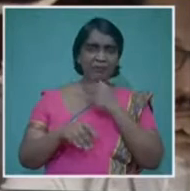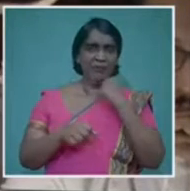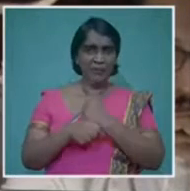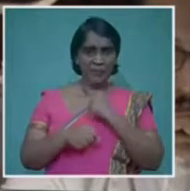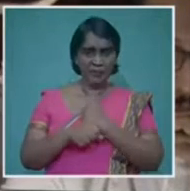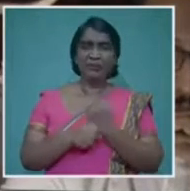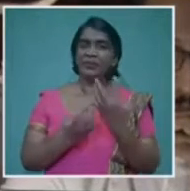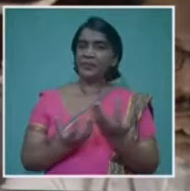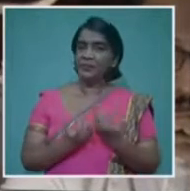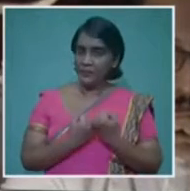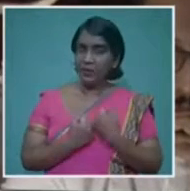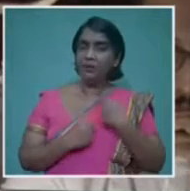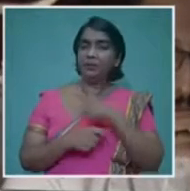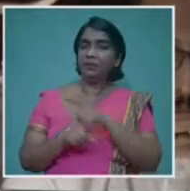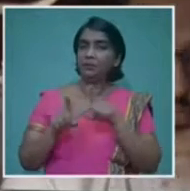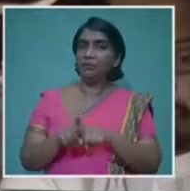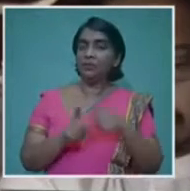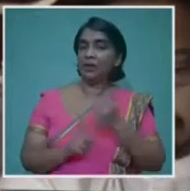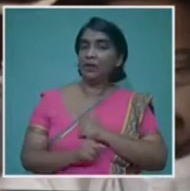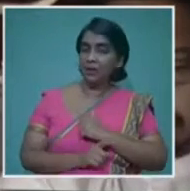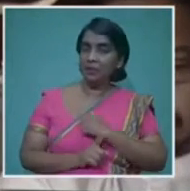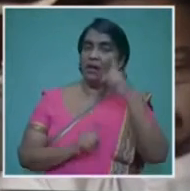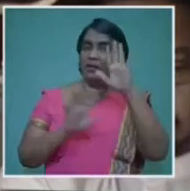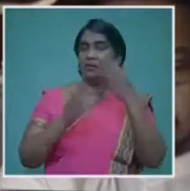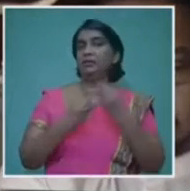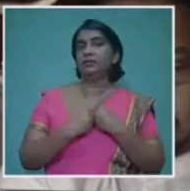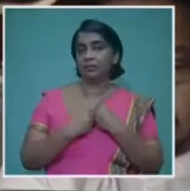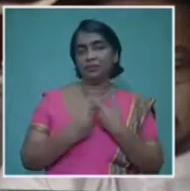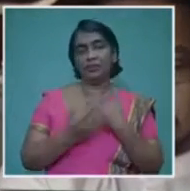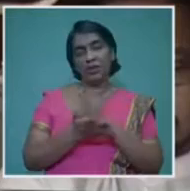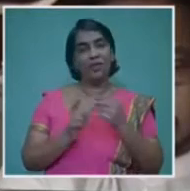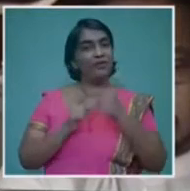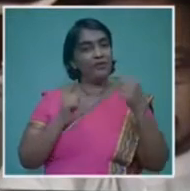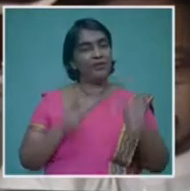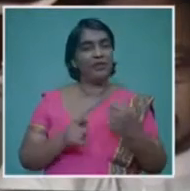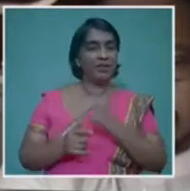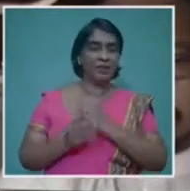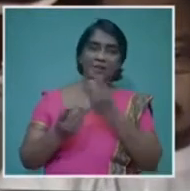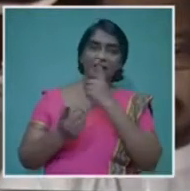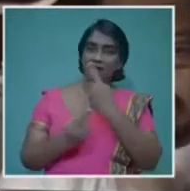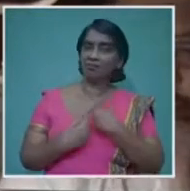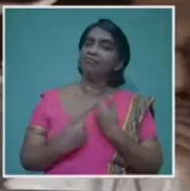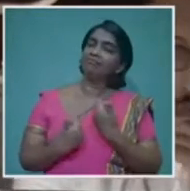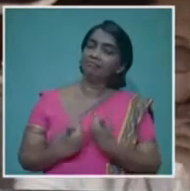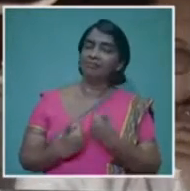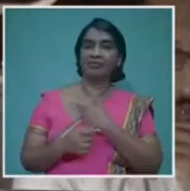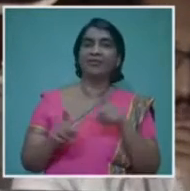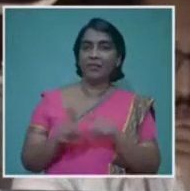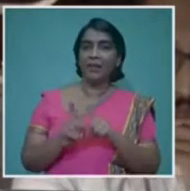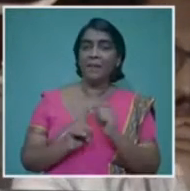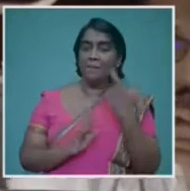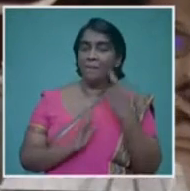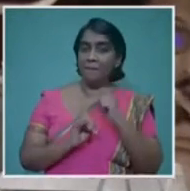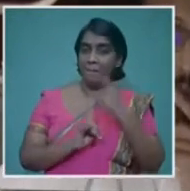ආණ්ඩුවෙත් අවශ්‍ය ඒ අදාළ ප්‍රසාදය ආශිර්වාද ලැබිලා තියෙනවා. ඉතින් මම සතුටු වෙනවා විපක්ෂයට ආශිර්වාද ලැබිලා තියෙනවා. දැන් ඒ අනුව පුද්ගලික